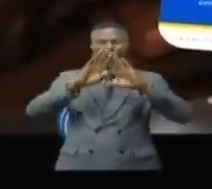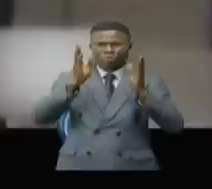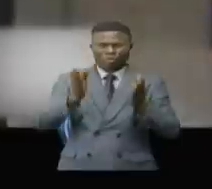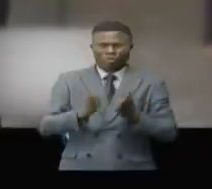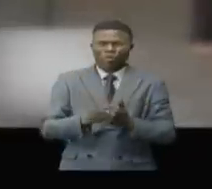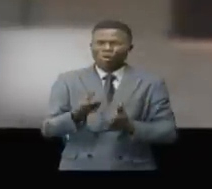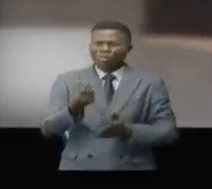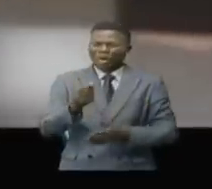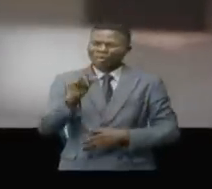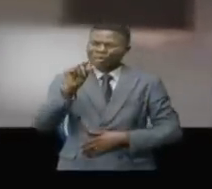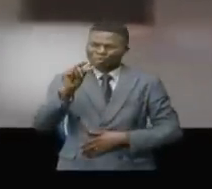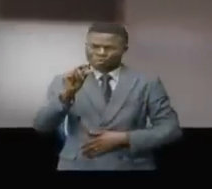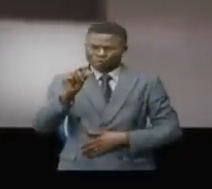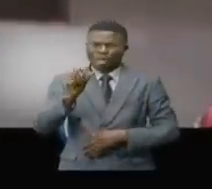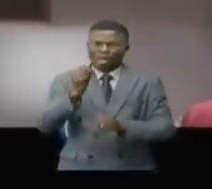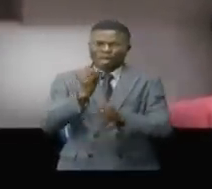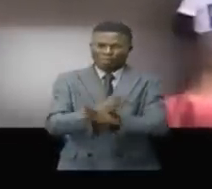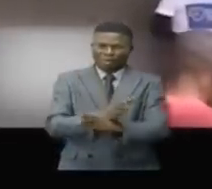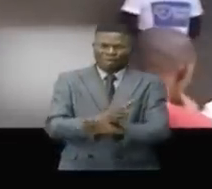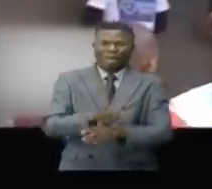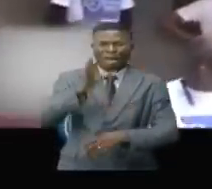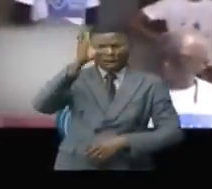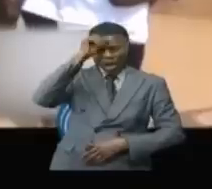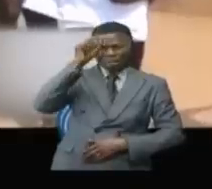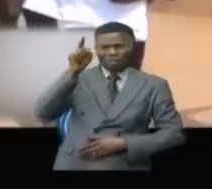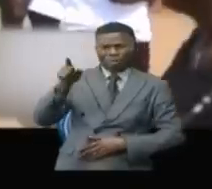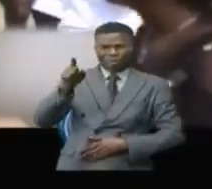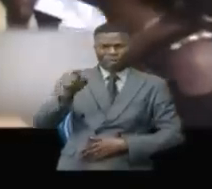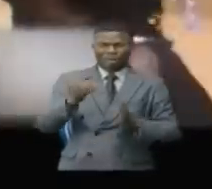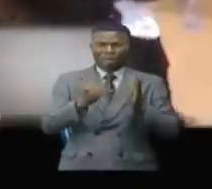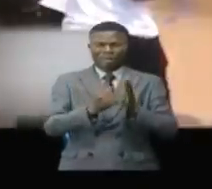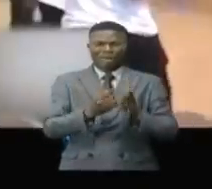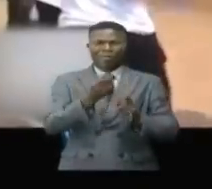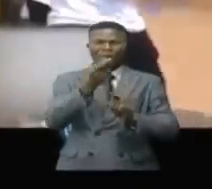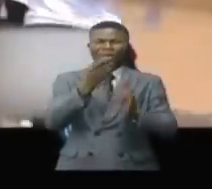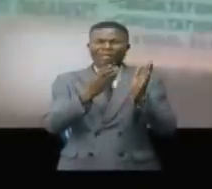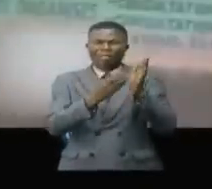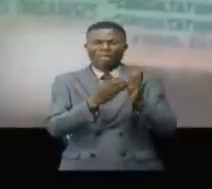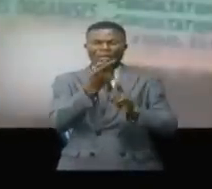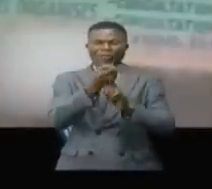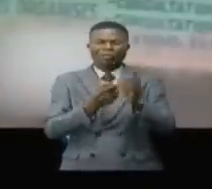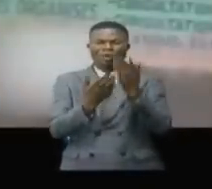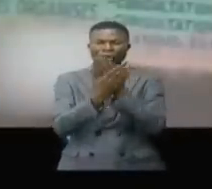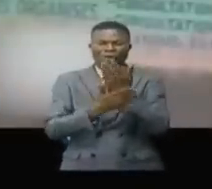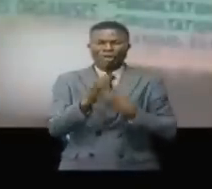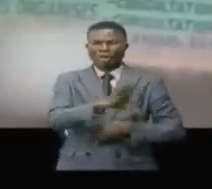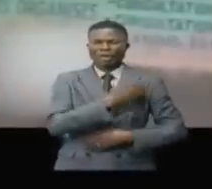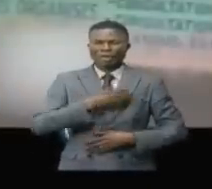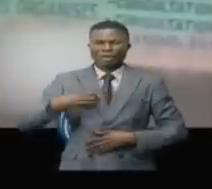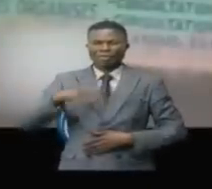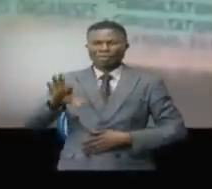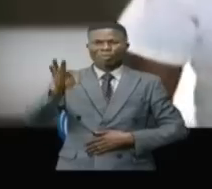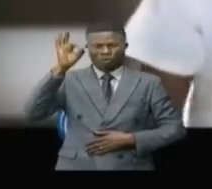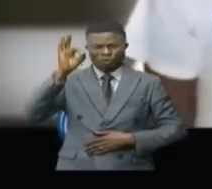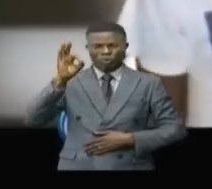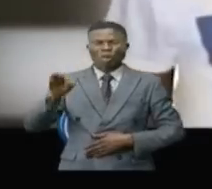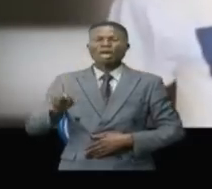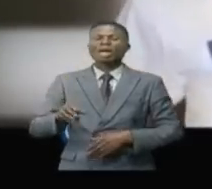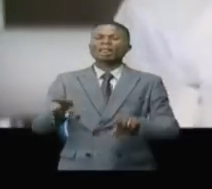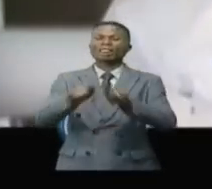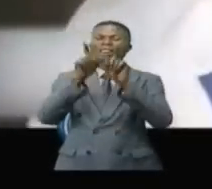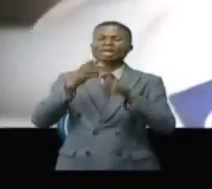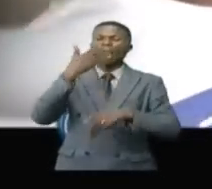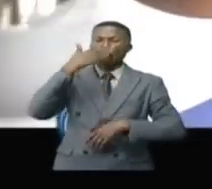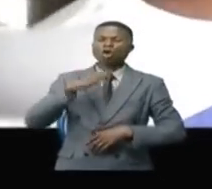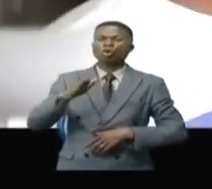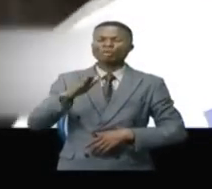produit déjà des effets dans la province du Kwilu. Les samedis 9 juillet, les femmes retenues pour l'insolvabilité à la